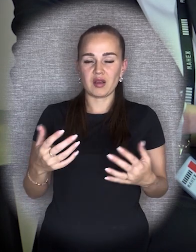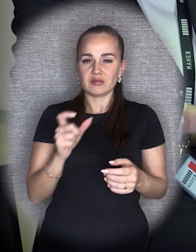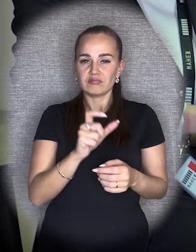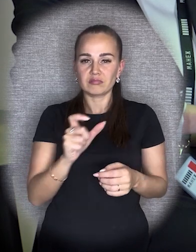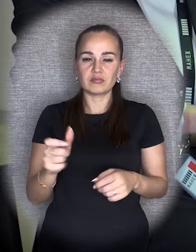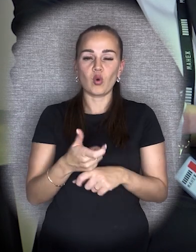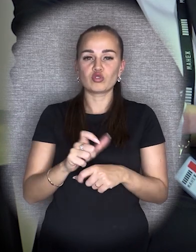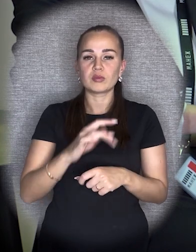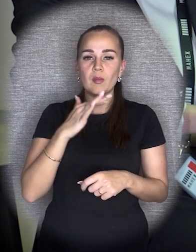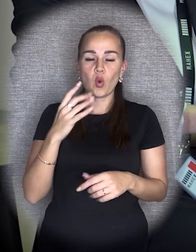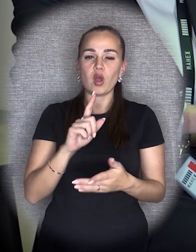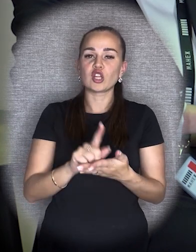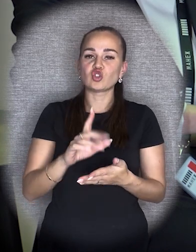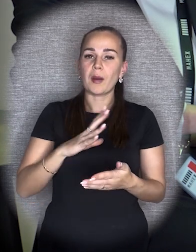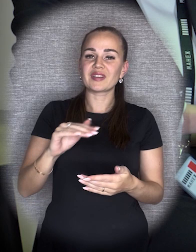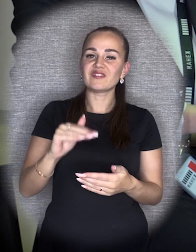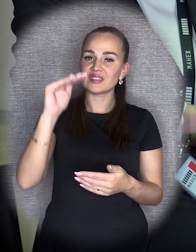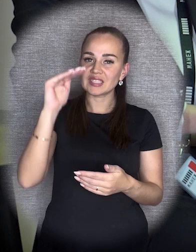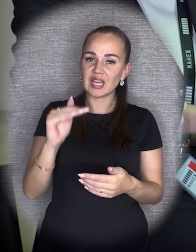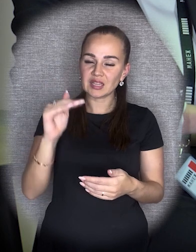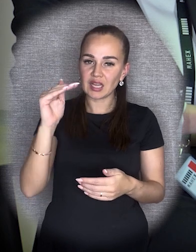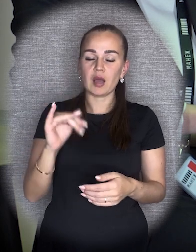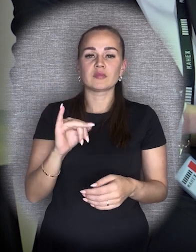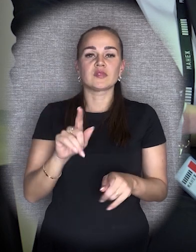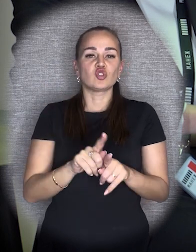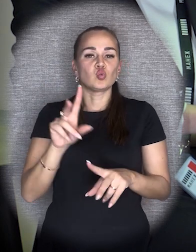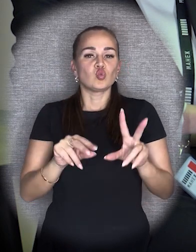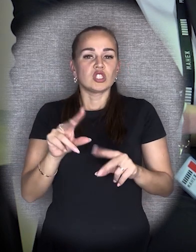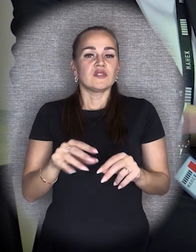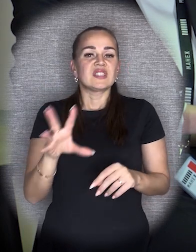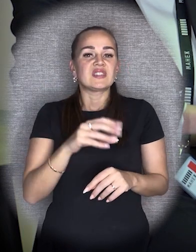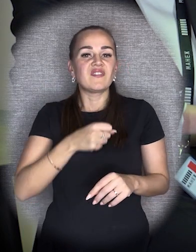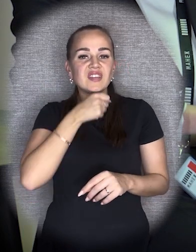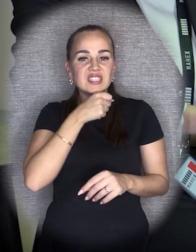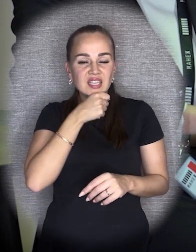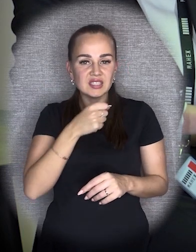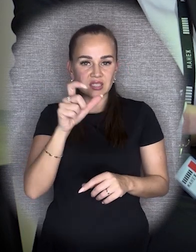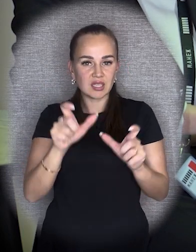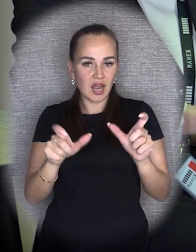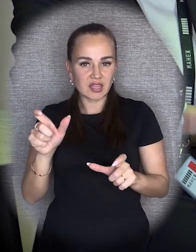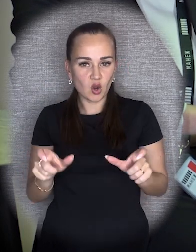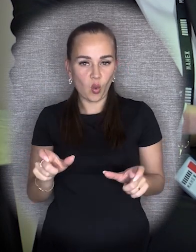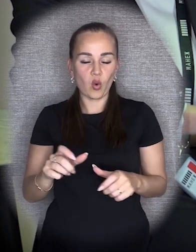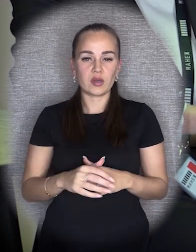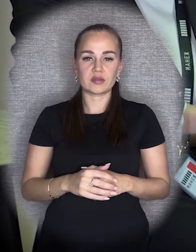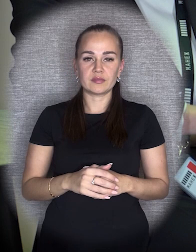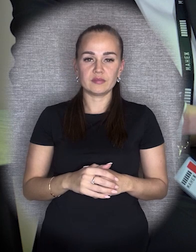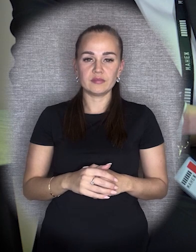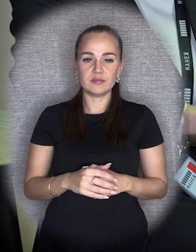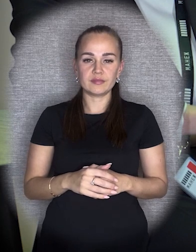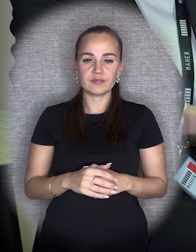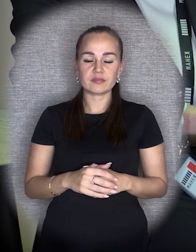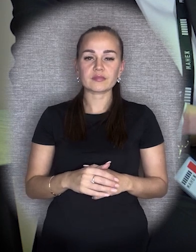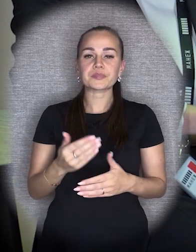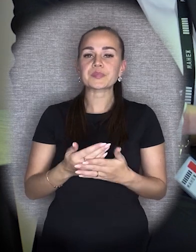нужную высоту. Мы должны учесть все возрастные категории. Мы должны учесть тех детей, которые,